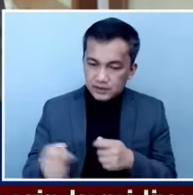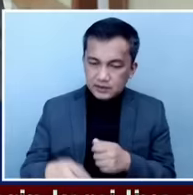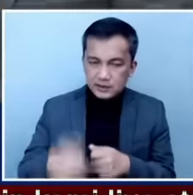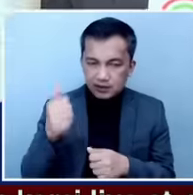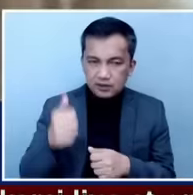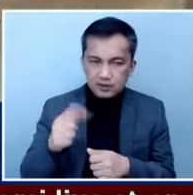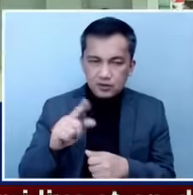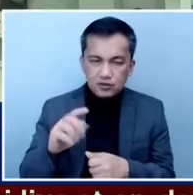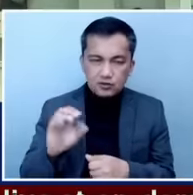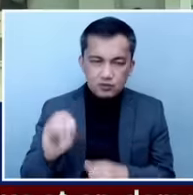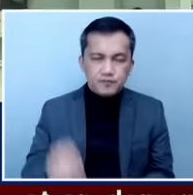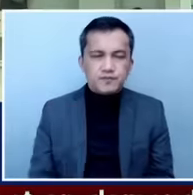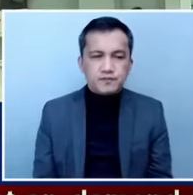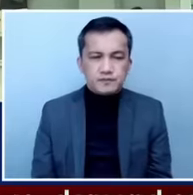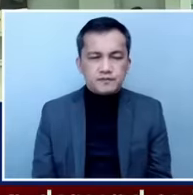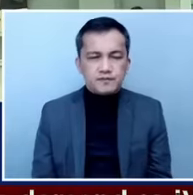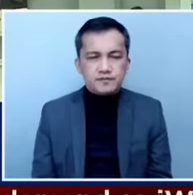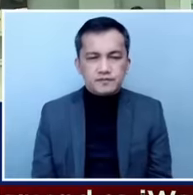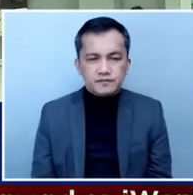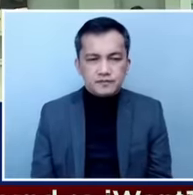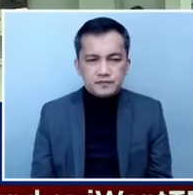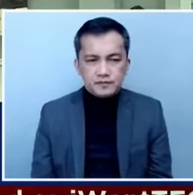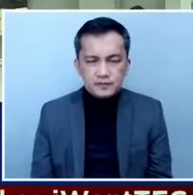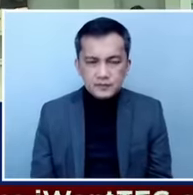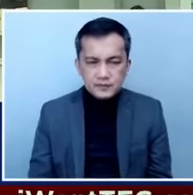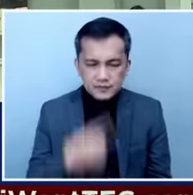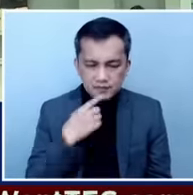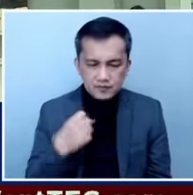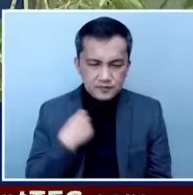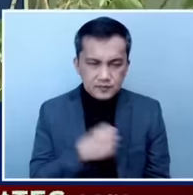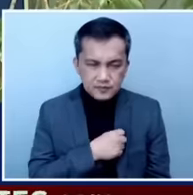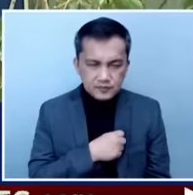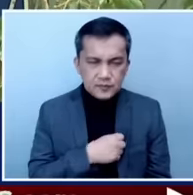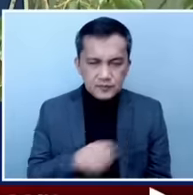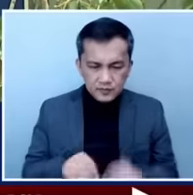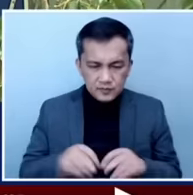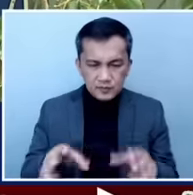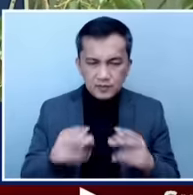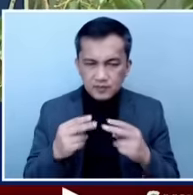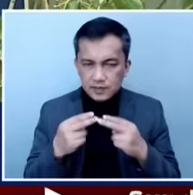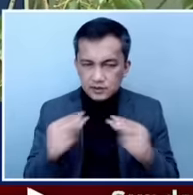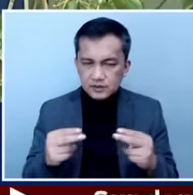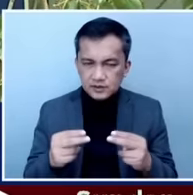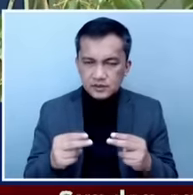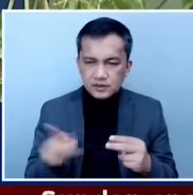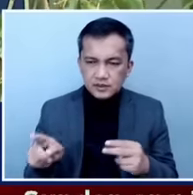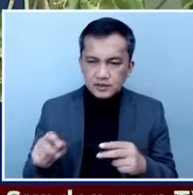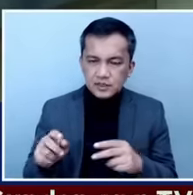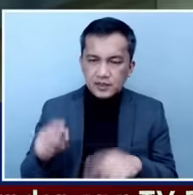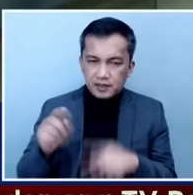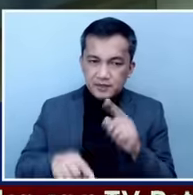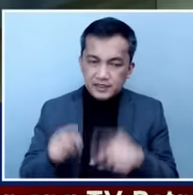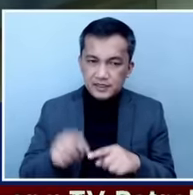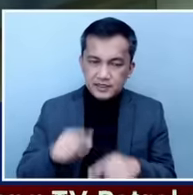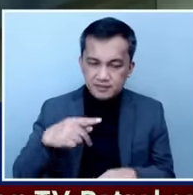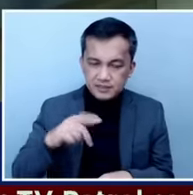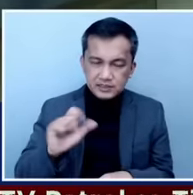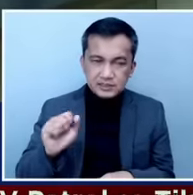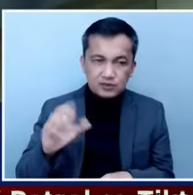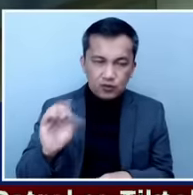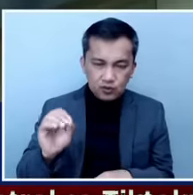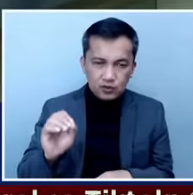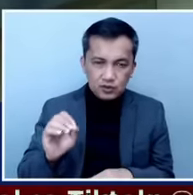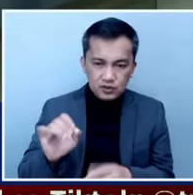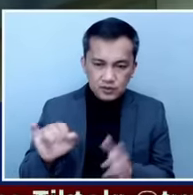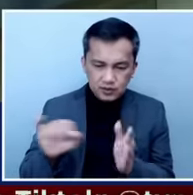loto. Ayon pa sa Senador, may kumakalat na balibalitang isang katropa umano ng PCSO ang